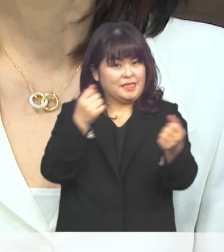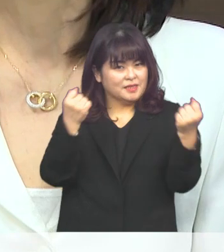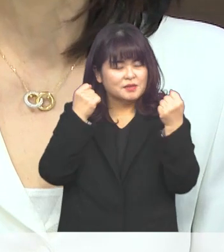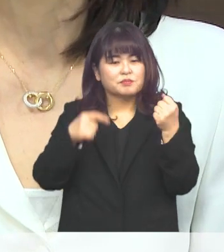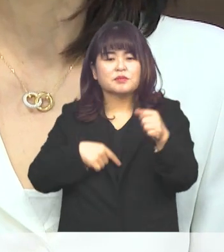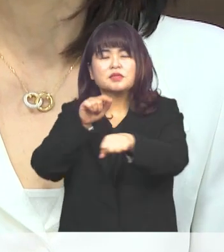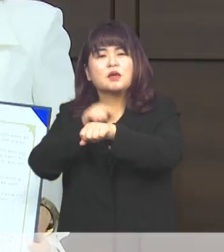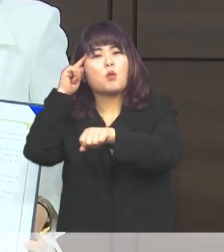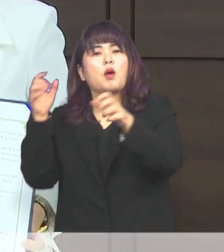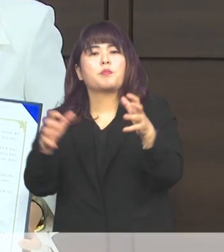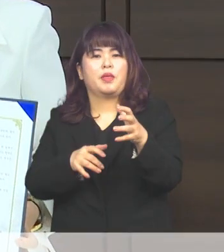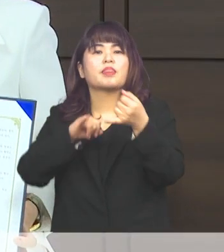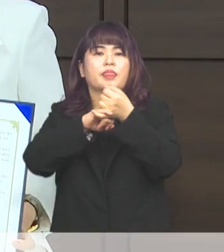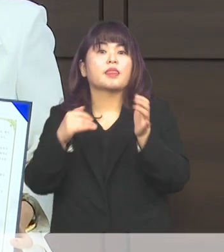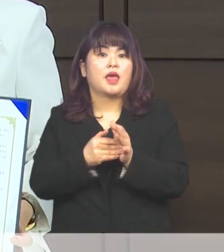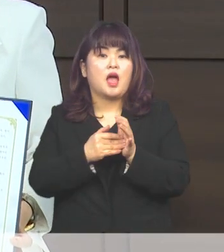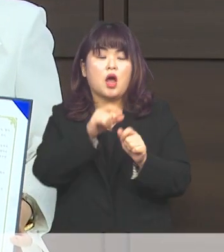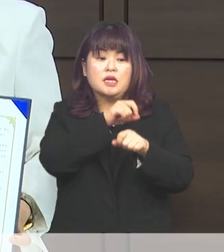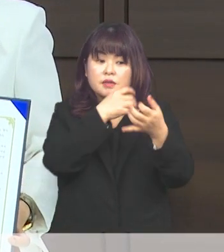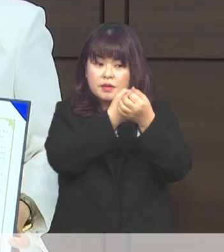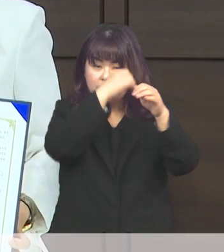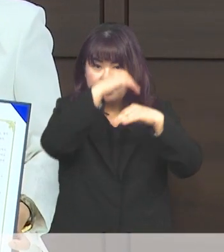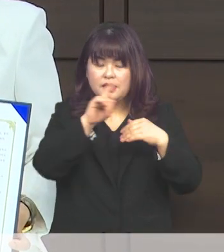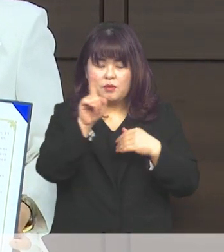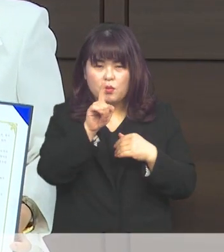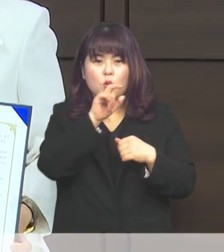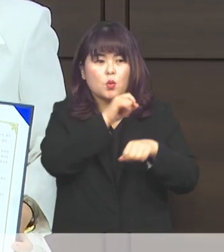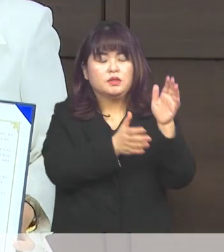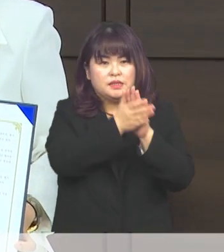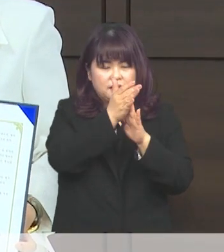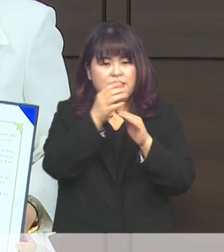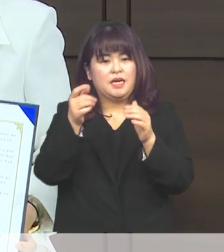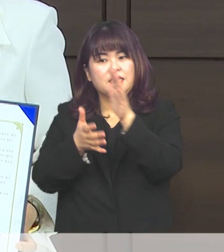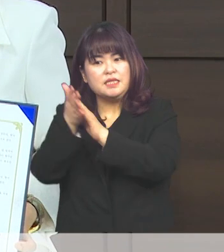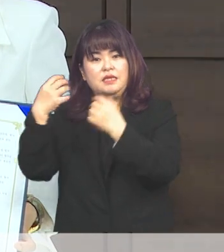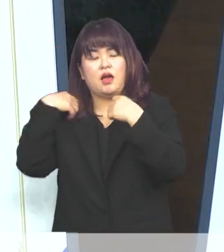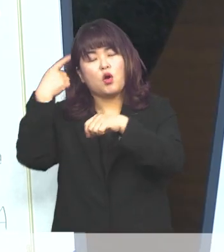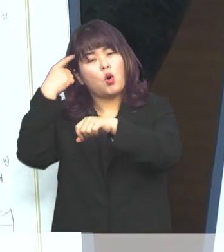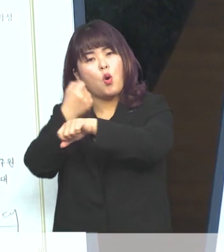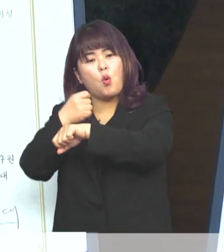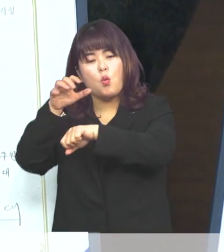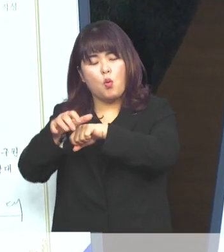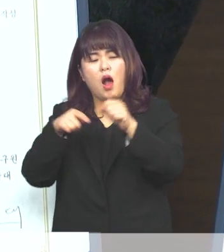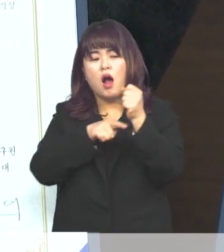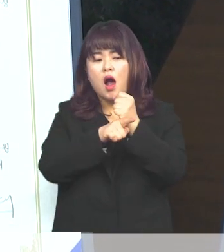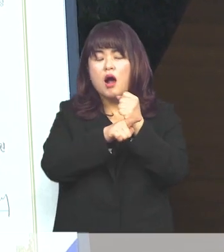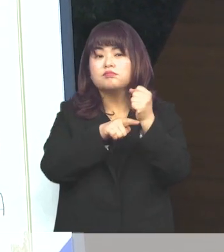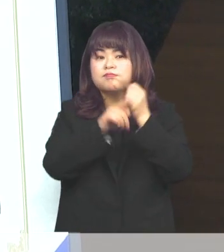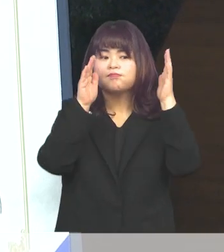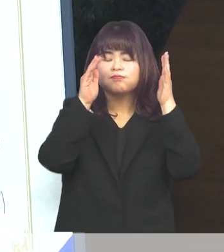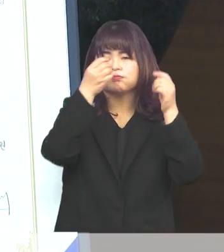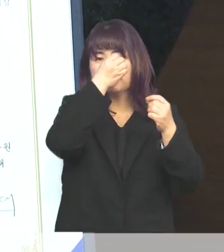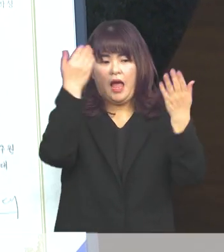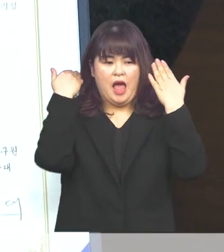약속했습니다. 협약에 따라 용인특예시와 용인교육지원청 용인시정연구원은 과학고 설립에 필요한 정보를